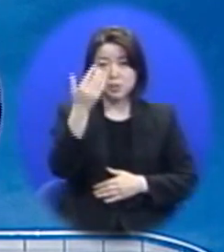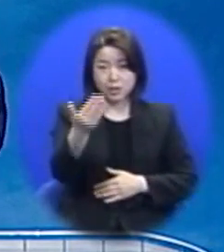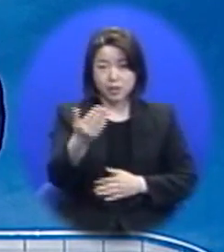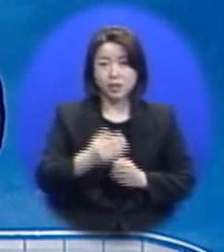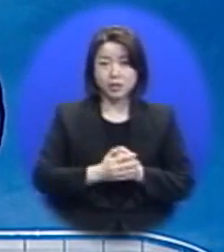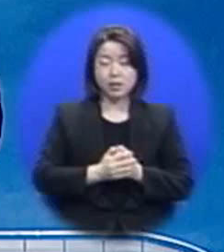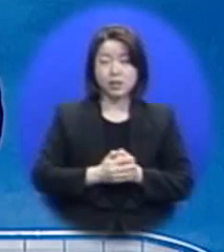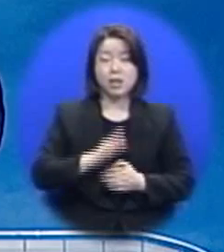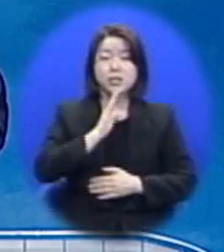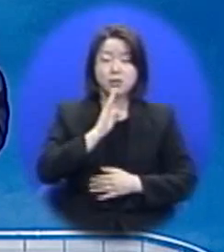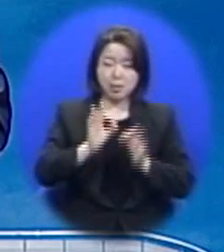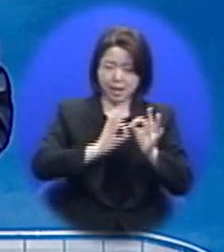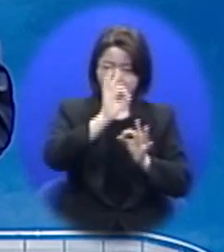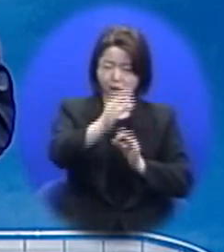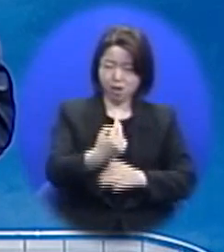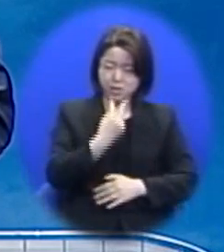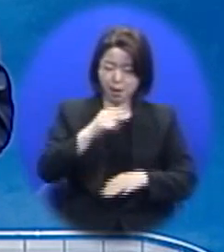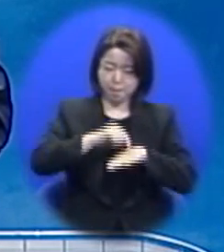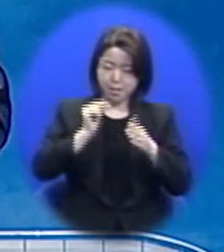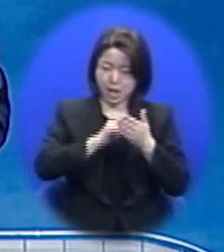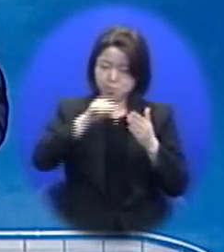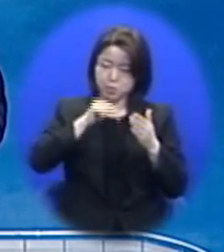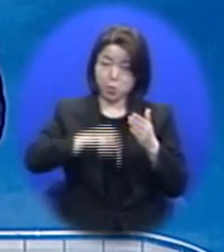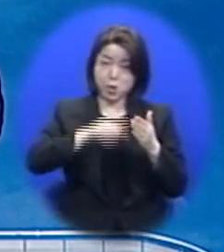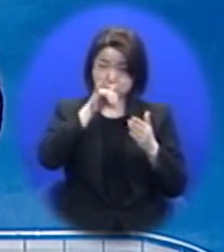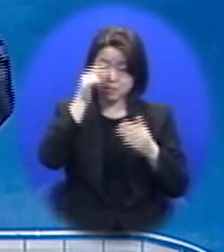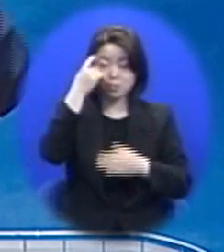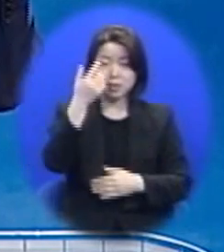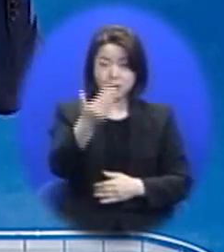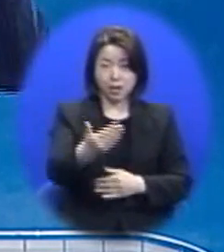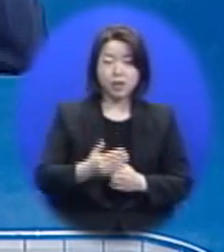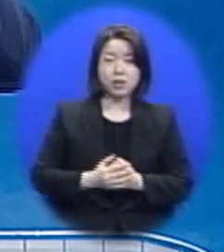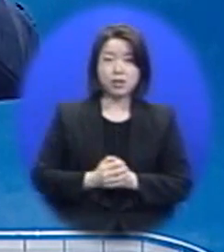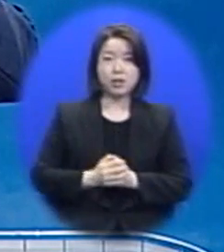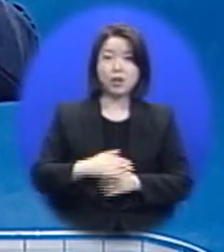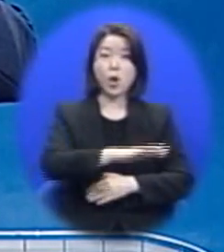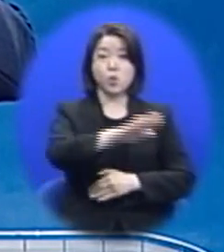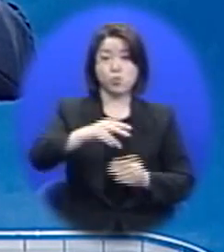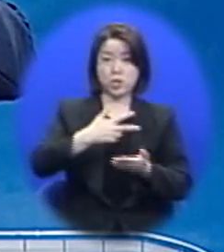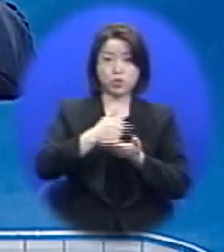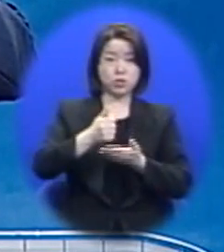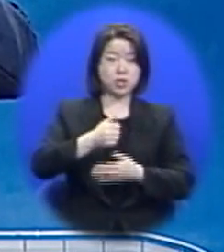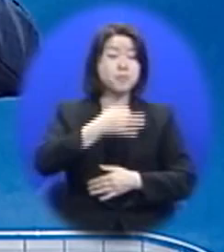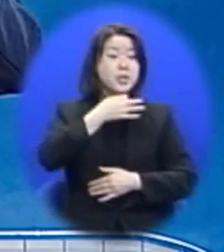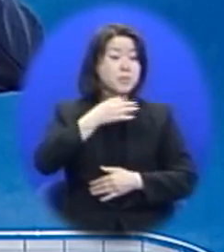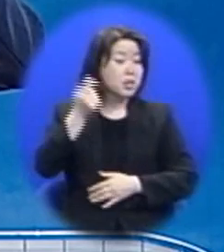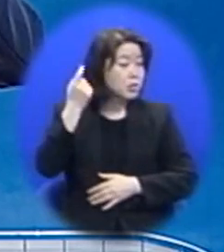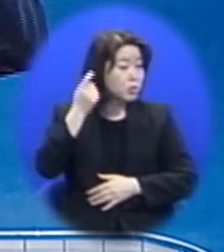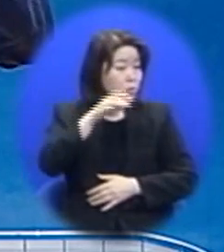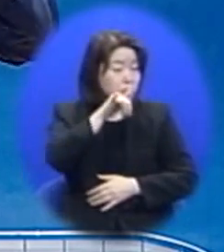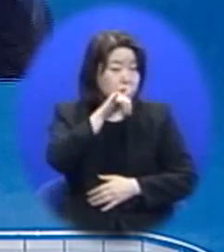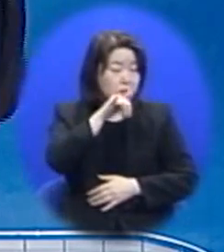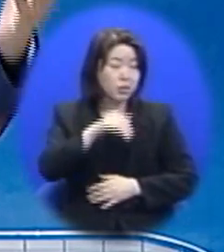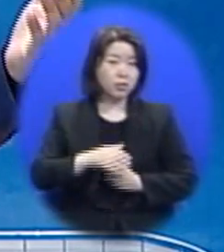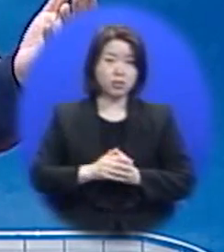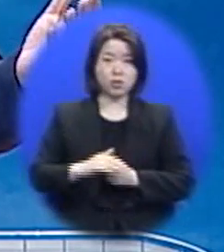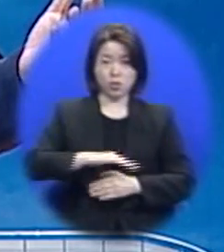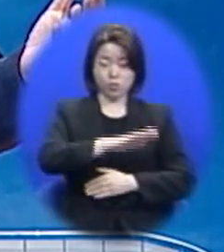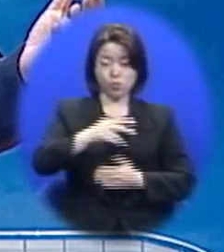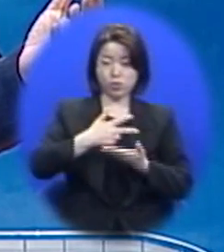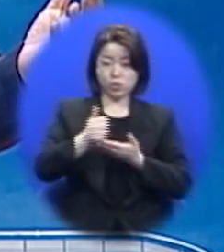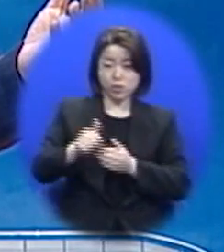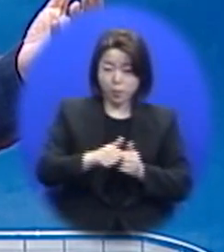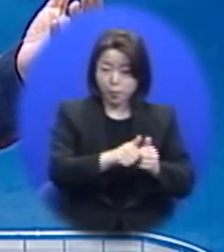정말 영생이 마음속에 있습니까? 우리 주님의 음성을 듣습니까? 우리 주님과